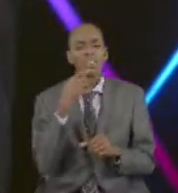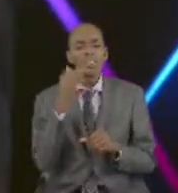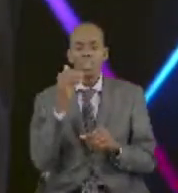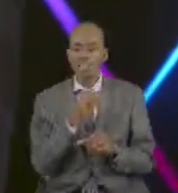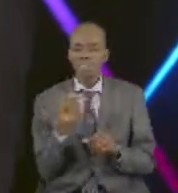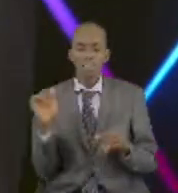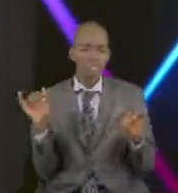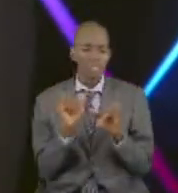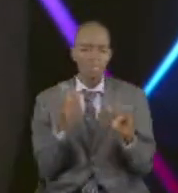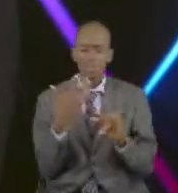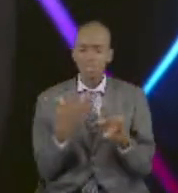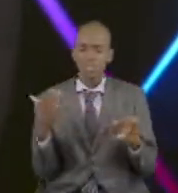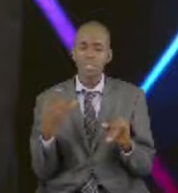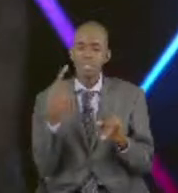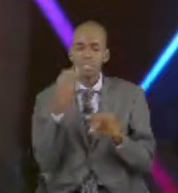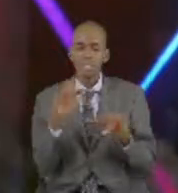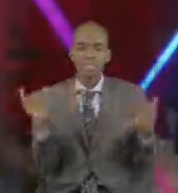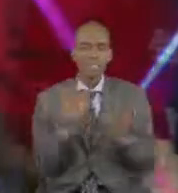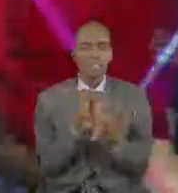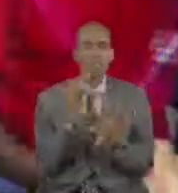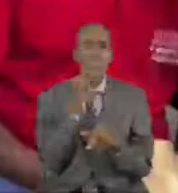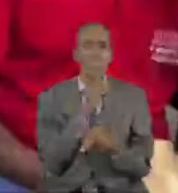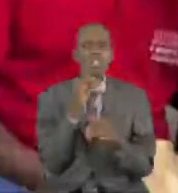dis le même mensonge